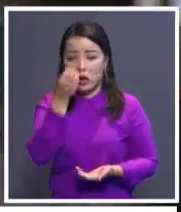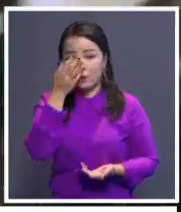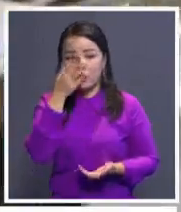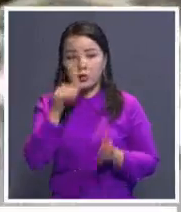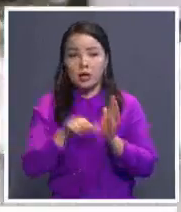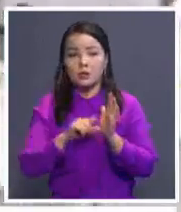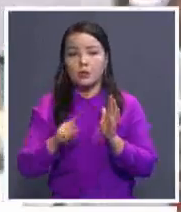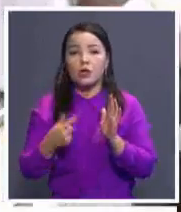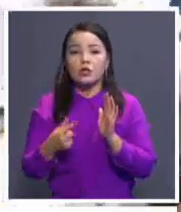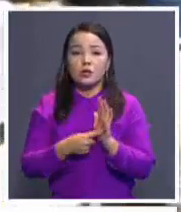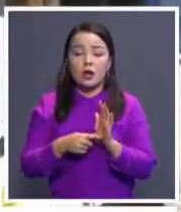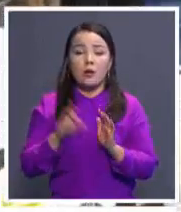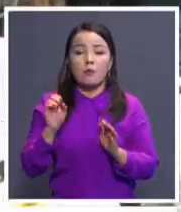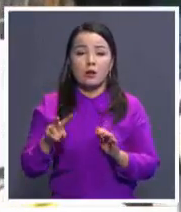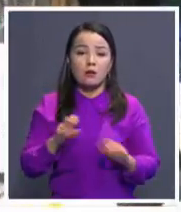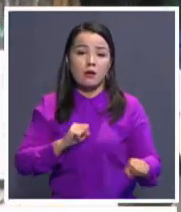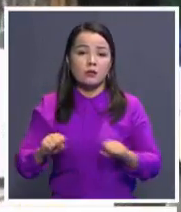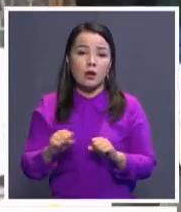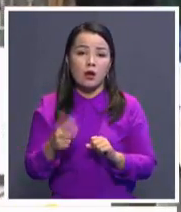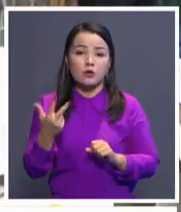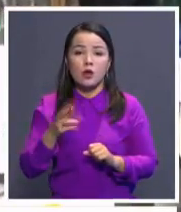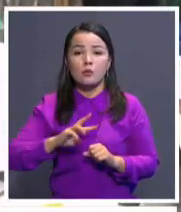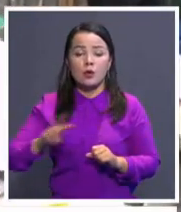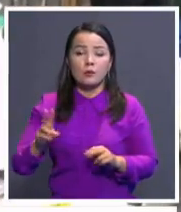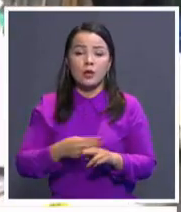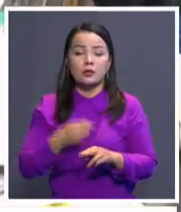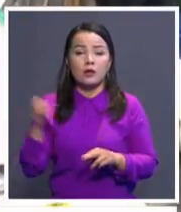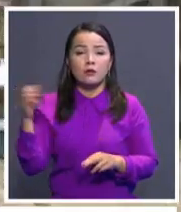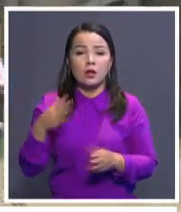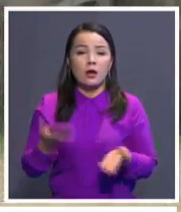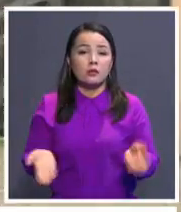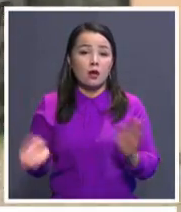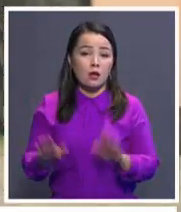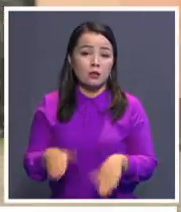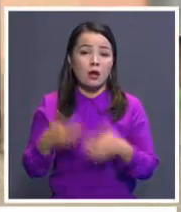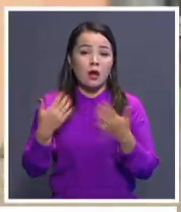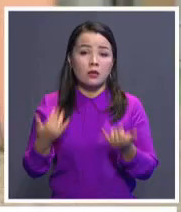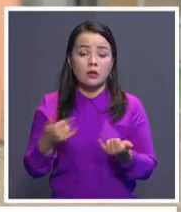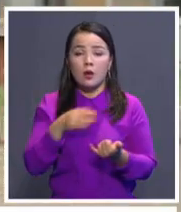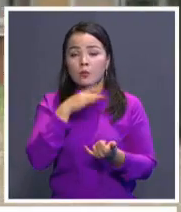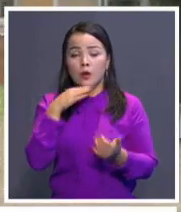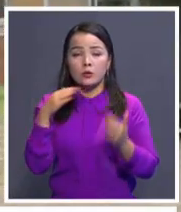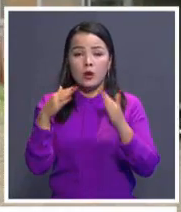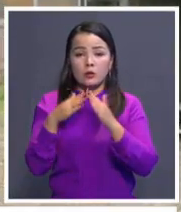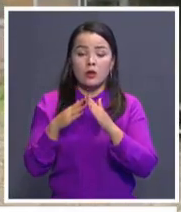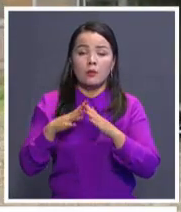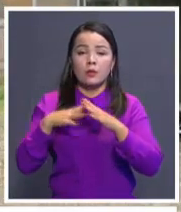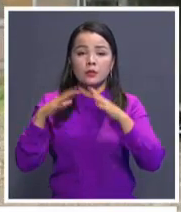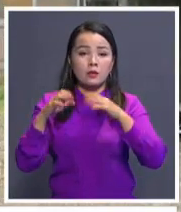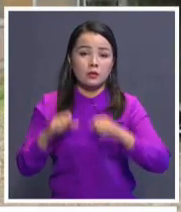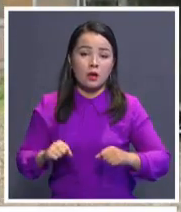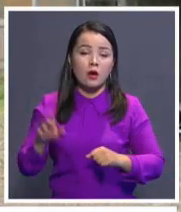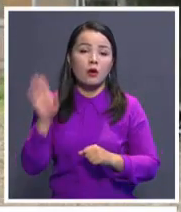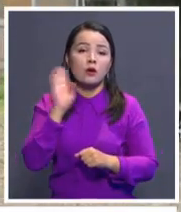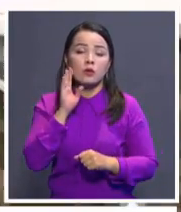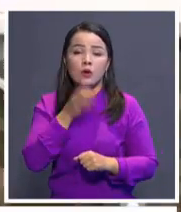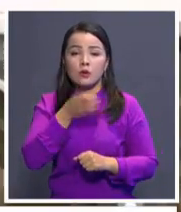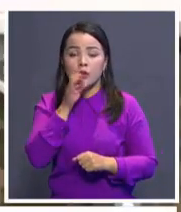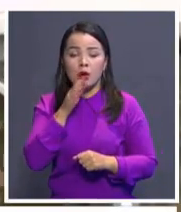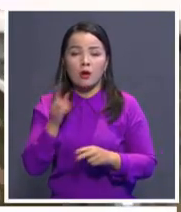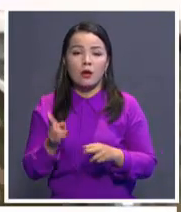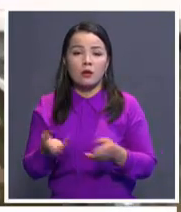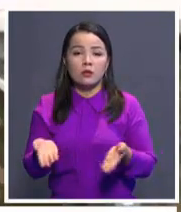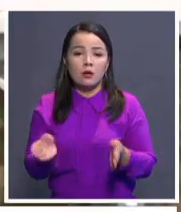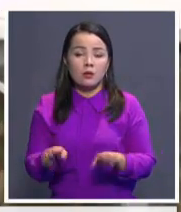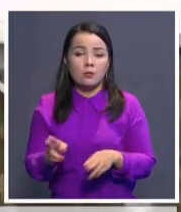6.7 балдық зілзаладан 3 миллионға жуық үй жарықсыз қалды. Сонымен қатар талай баспана қирап, ауыз су жүйесі істен шықты.